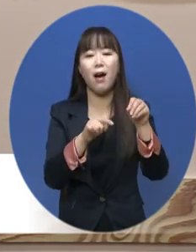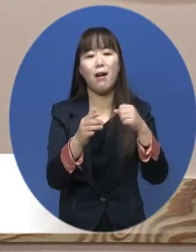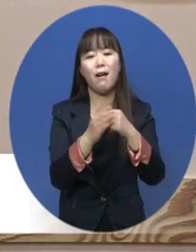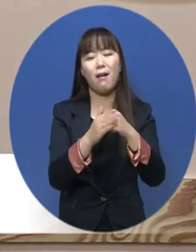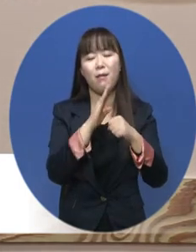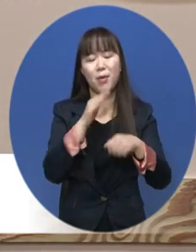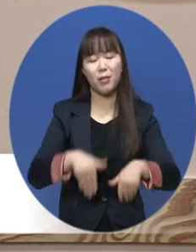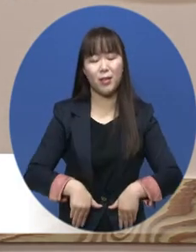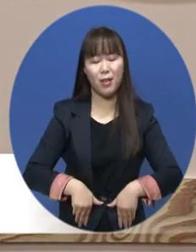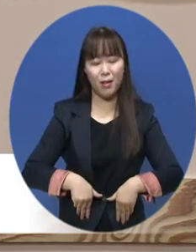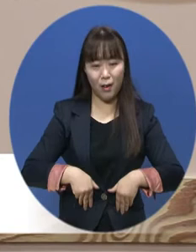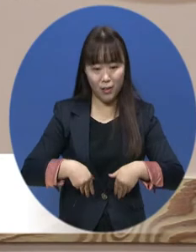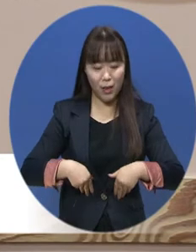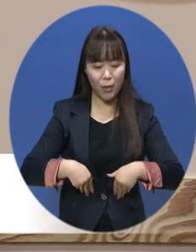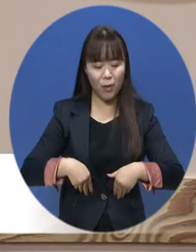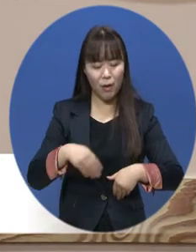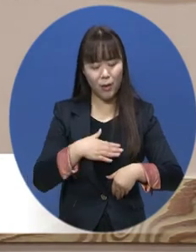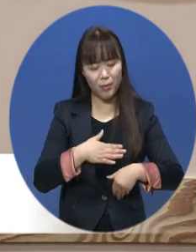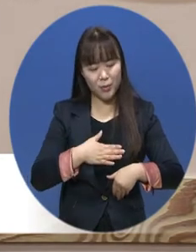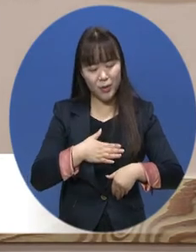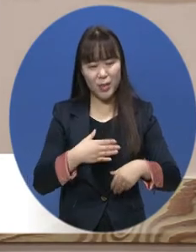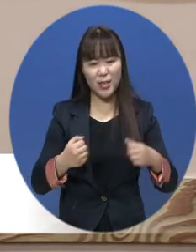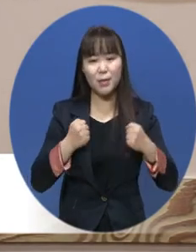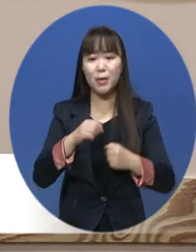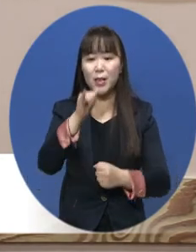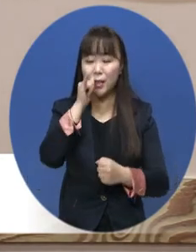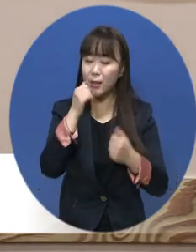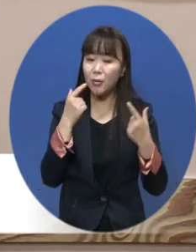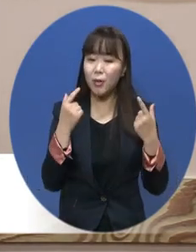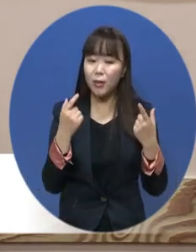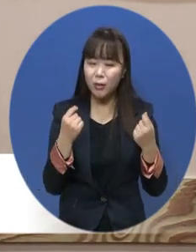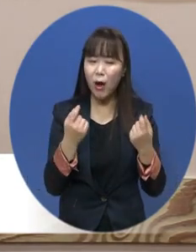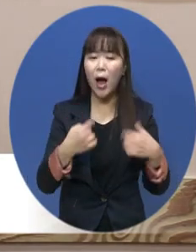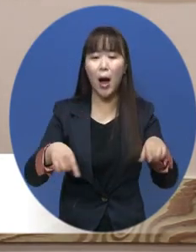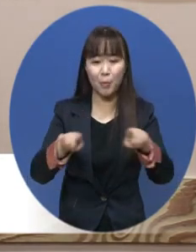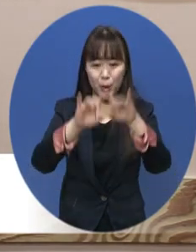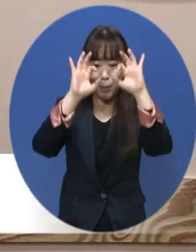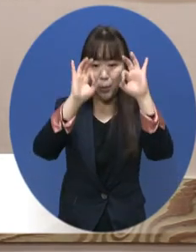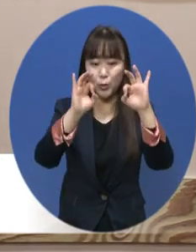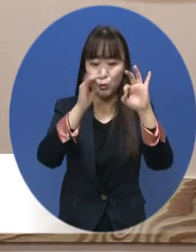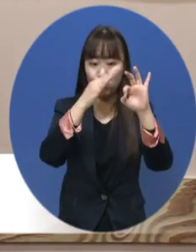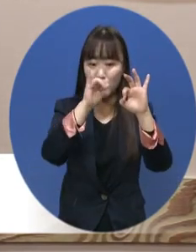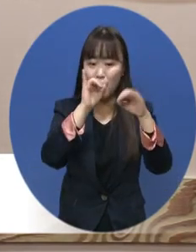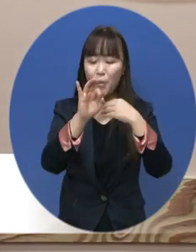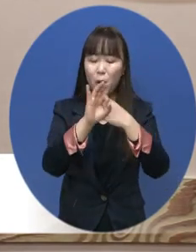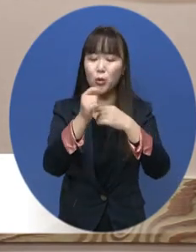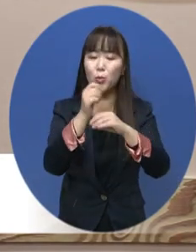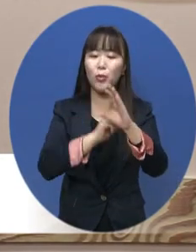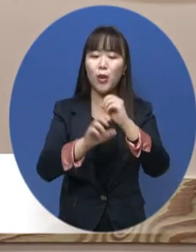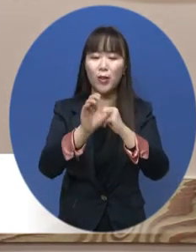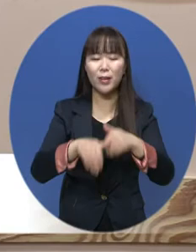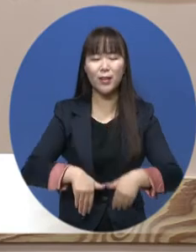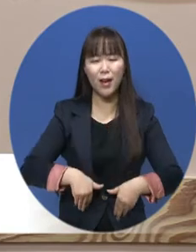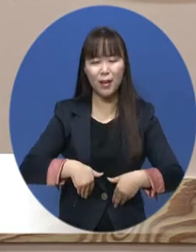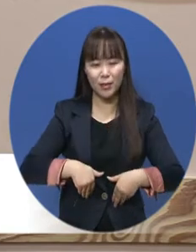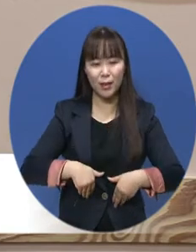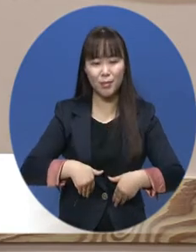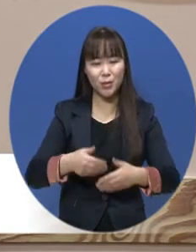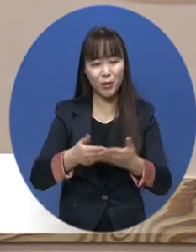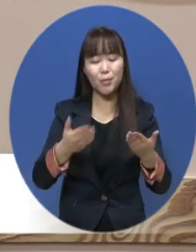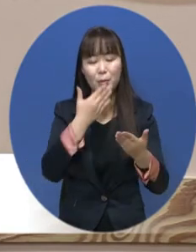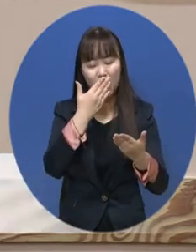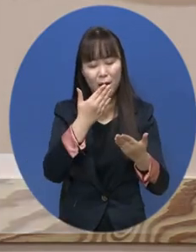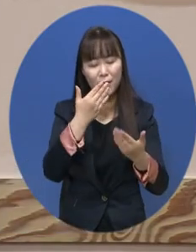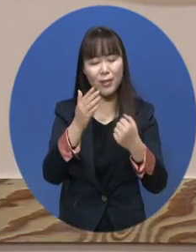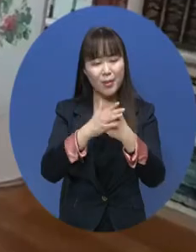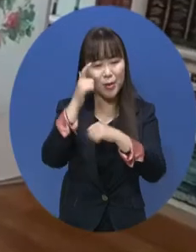너무 따뜻하고 감성적이고 심이 있는 작품들을 함께 할 수 있다면 조금은 더 따뜻해지지 않을까 싶어서